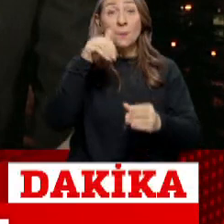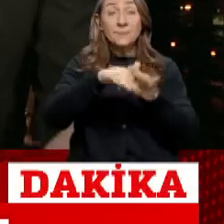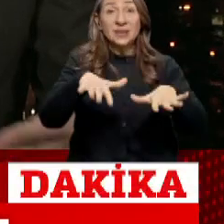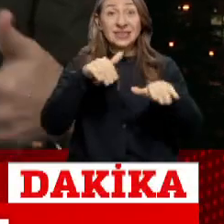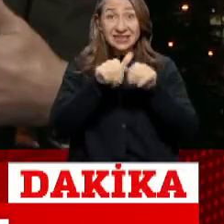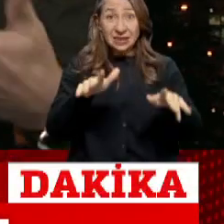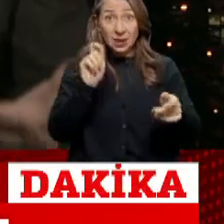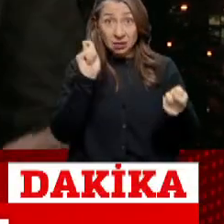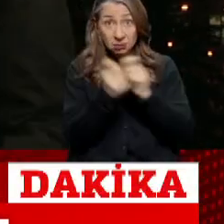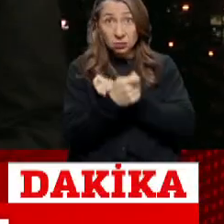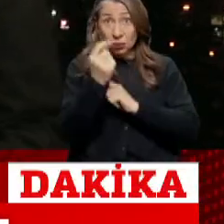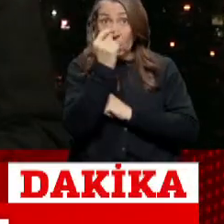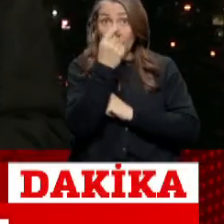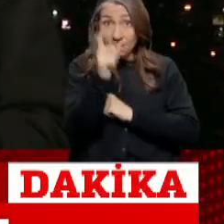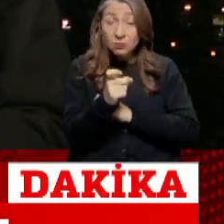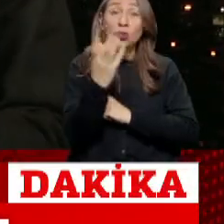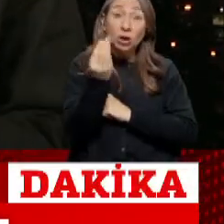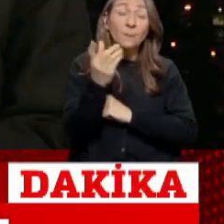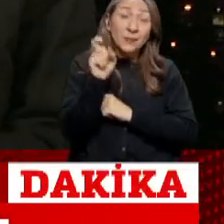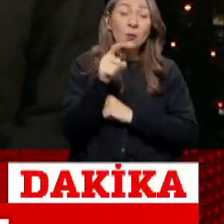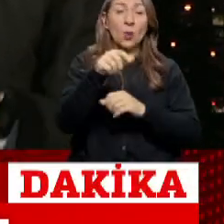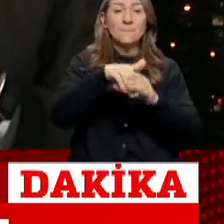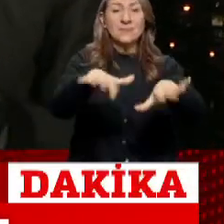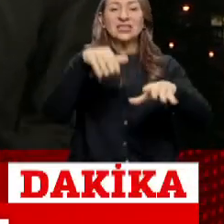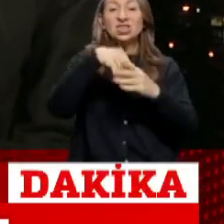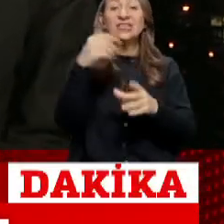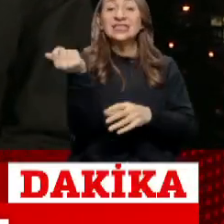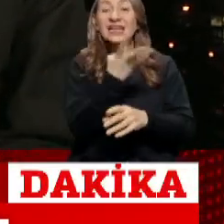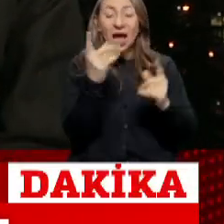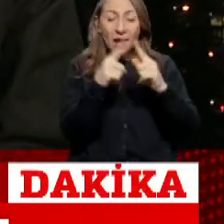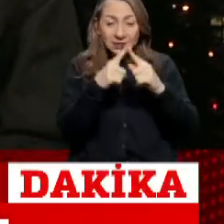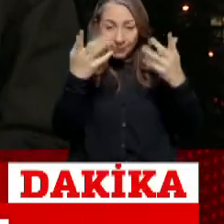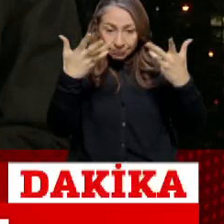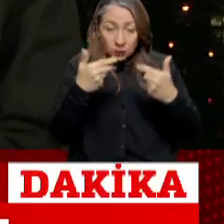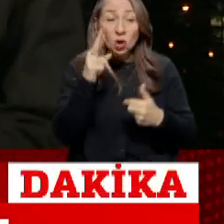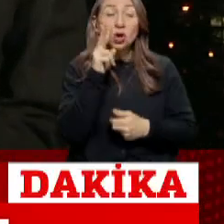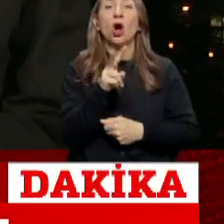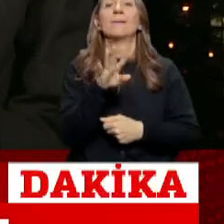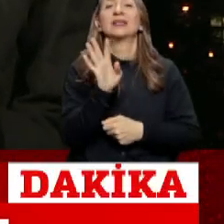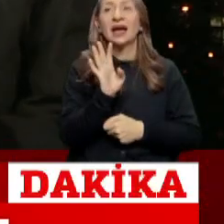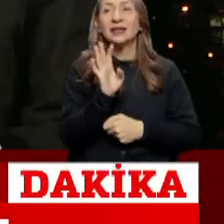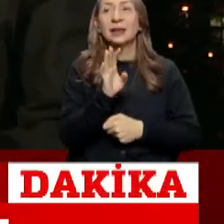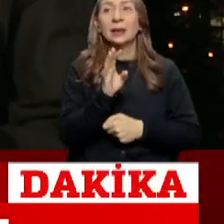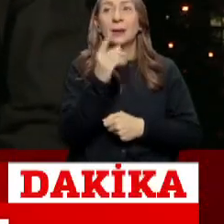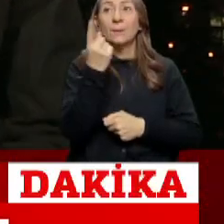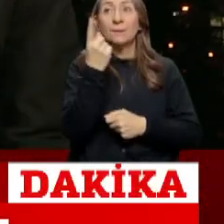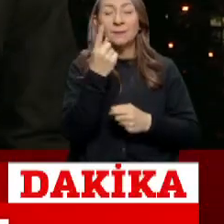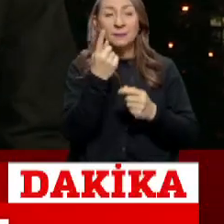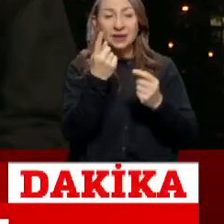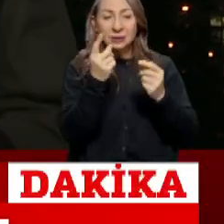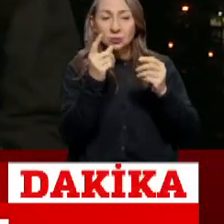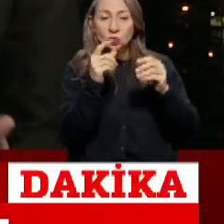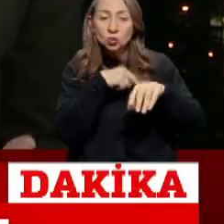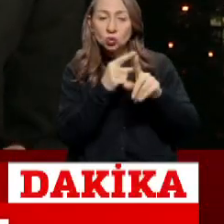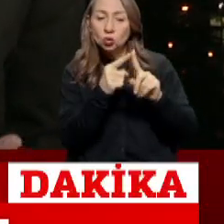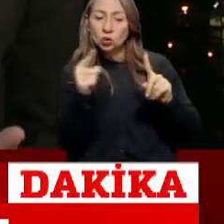parlamenter sisteme geçişi kolaylaştıracak mı? Tabii parlamentodaki bu sayısal meseleyi görmeden bir proses oluşturmak, bir